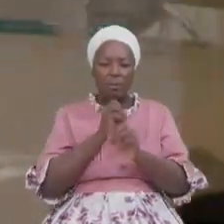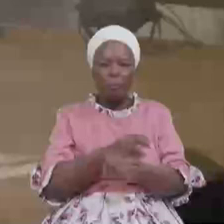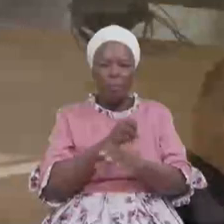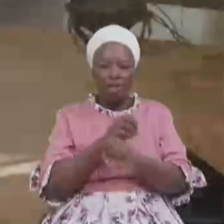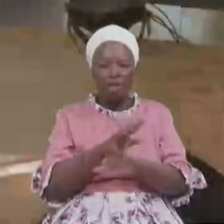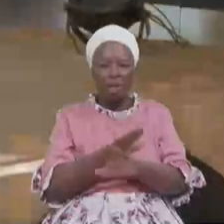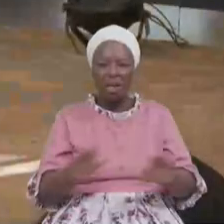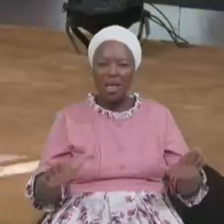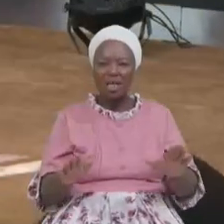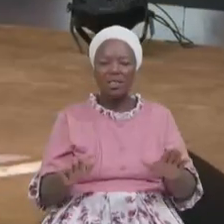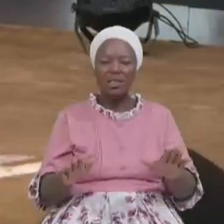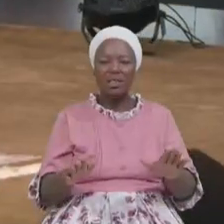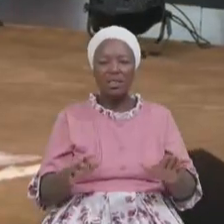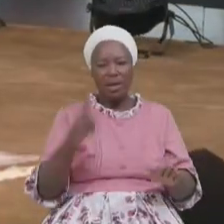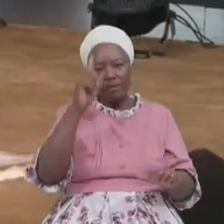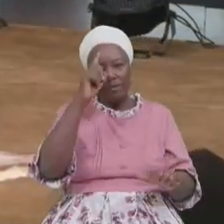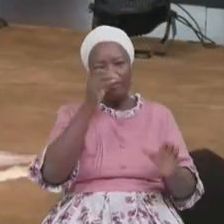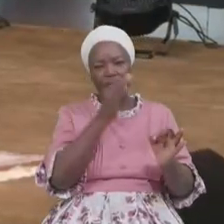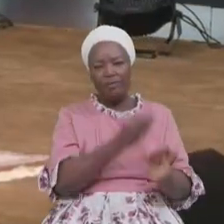Foi incomparable.